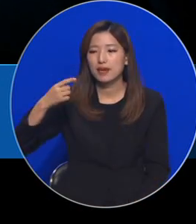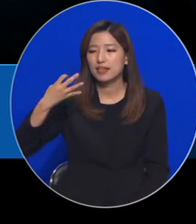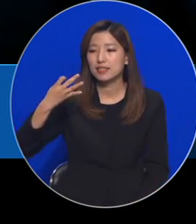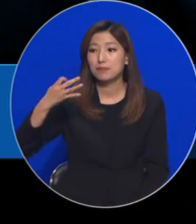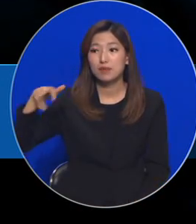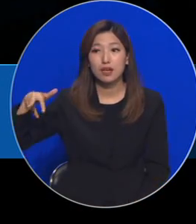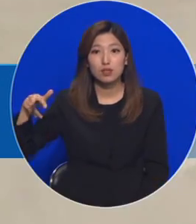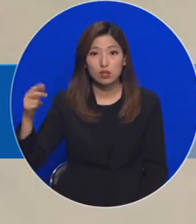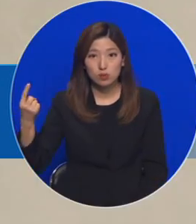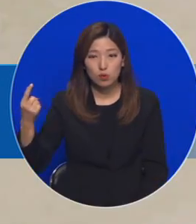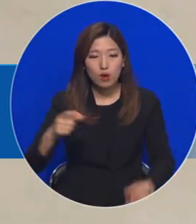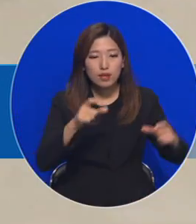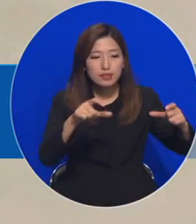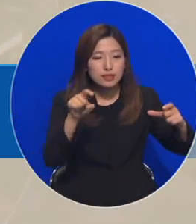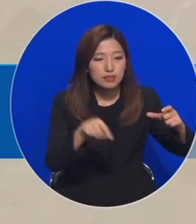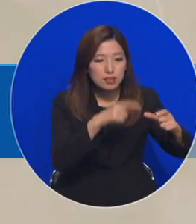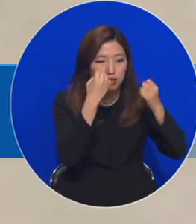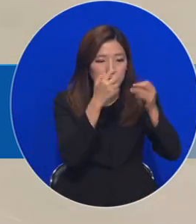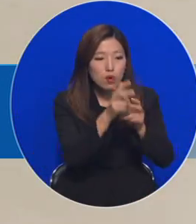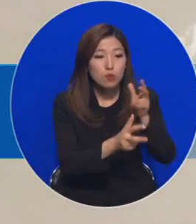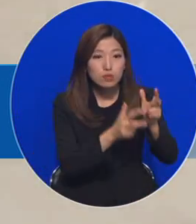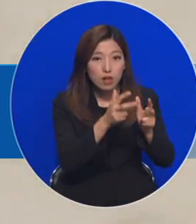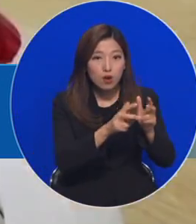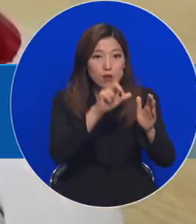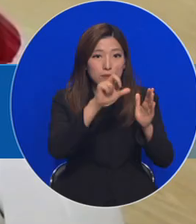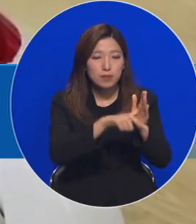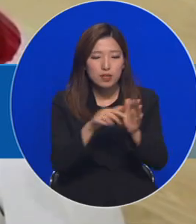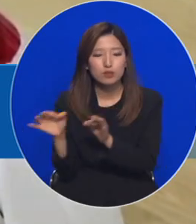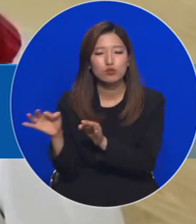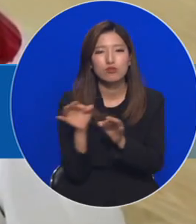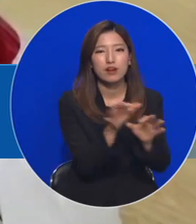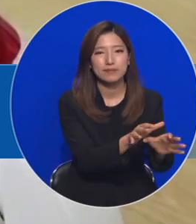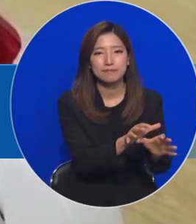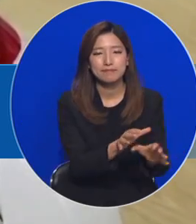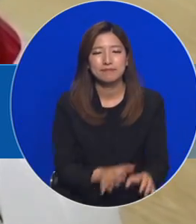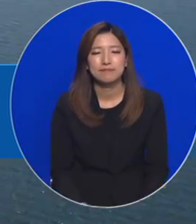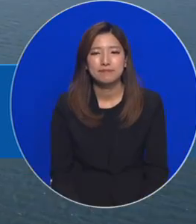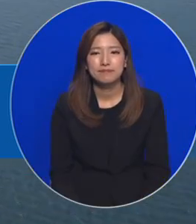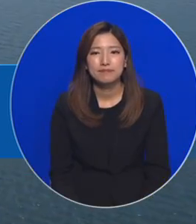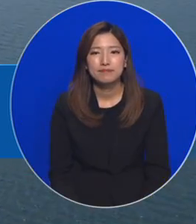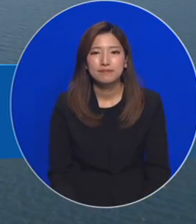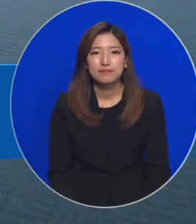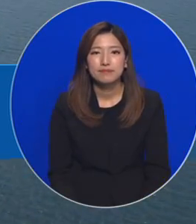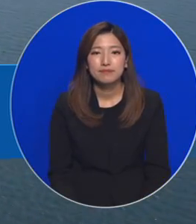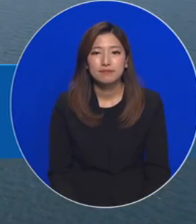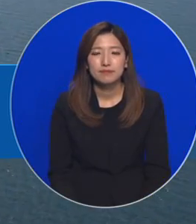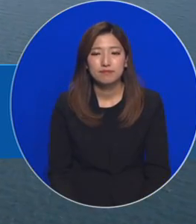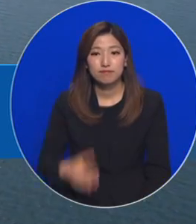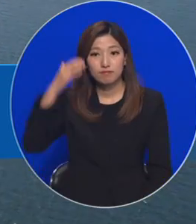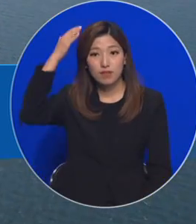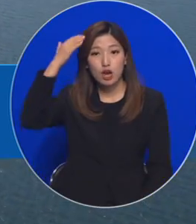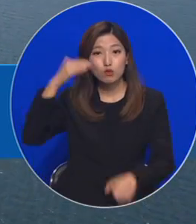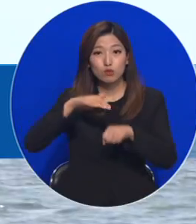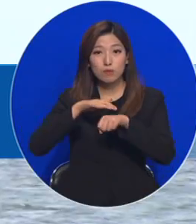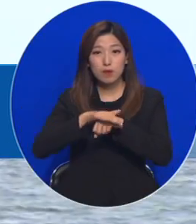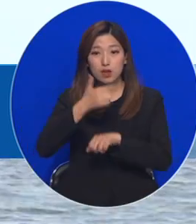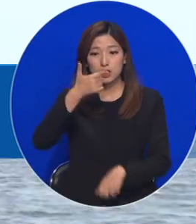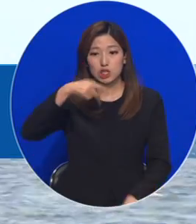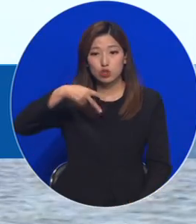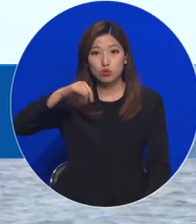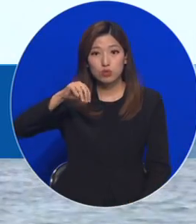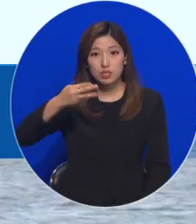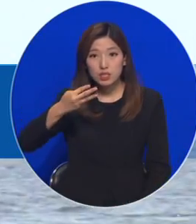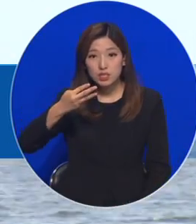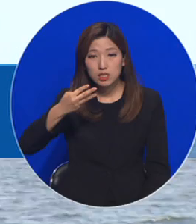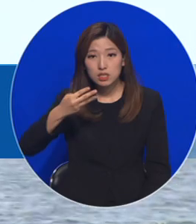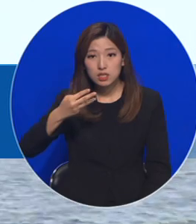114조 원을 지역의 새로운 산업과 일자리 창출에 투입할 예정입니다. 문 대통령은 한국판 뉴딜의 대표 사업